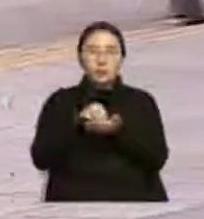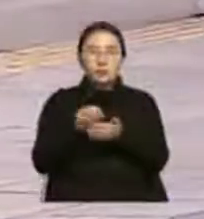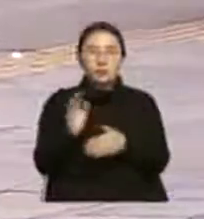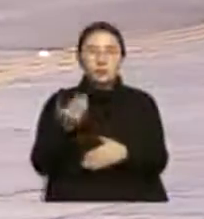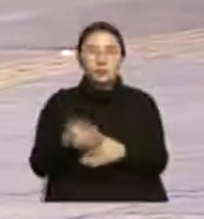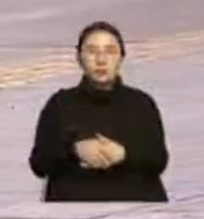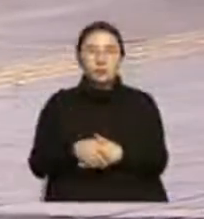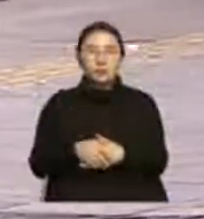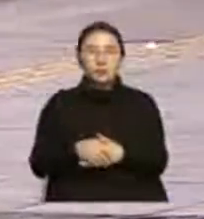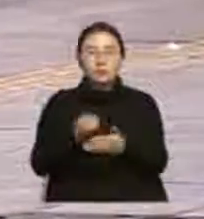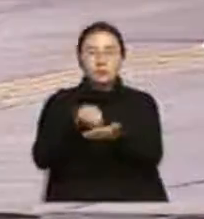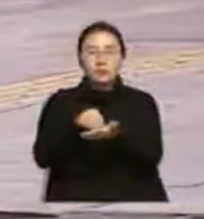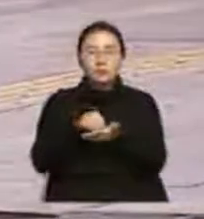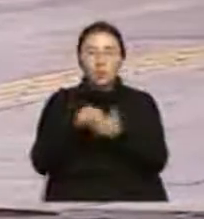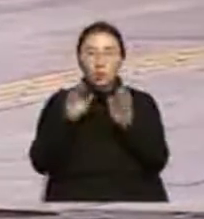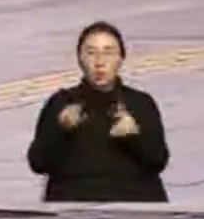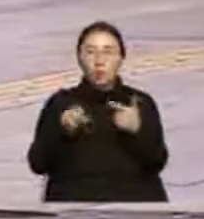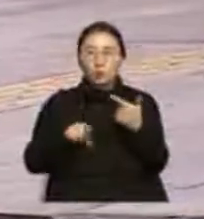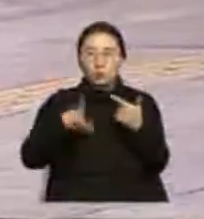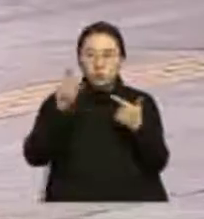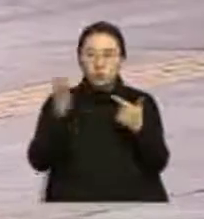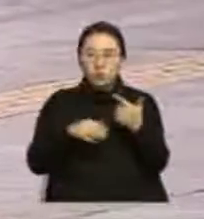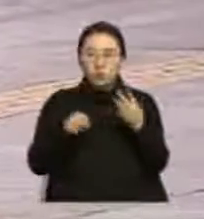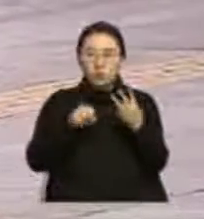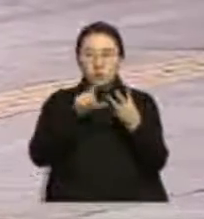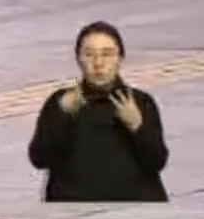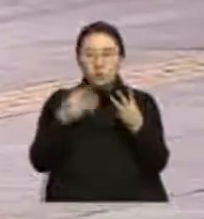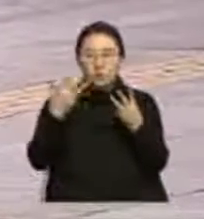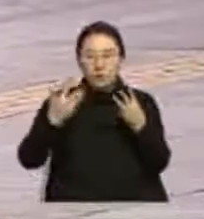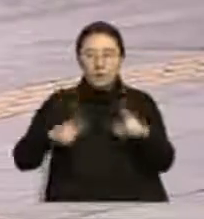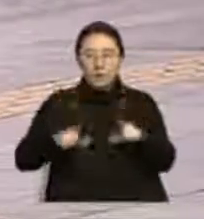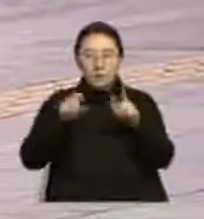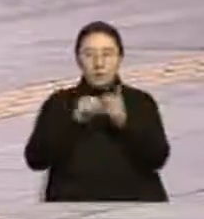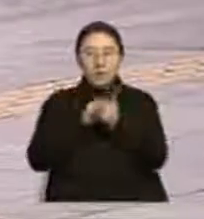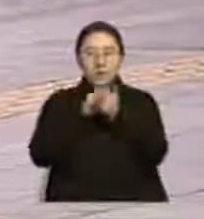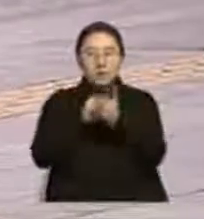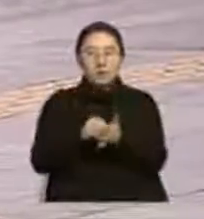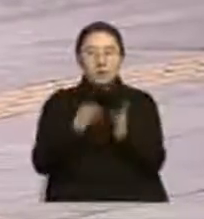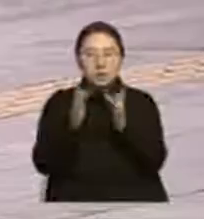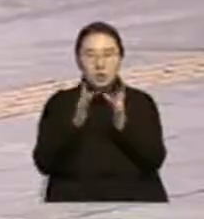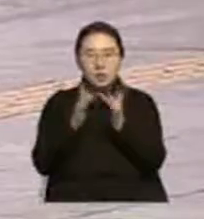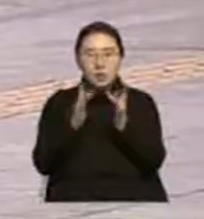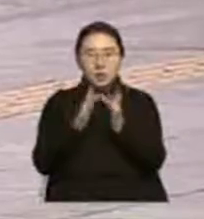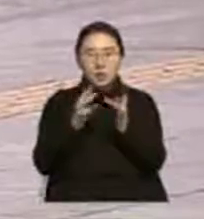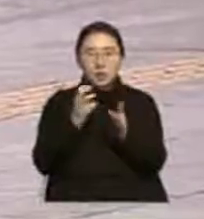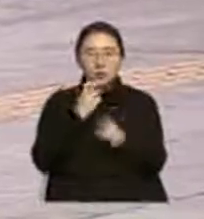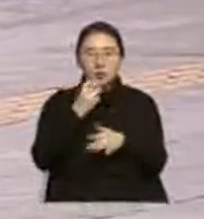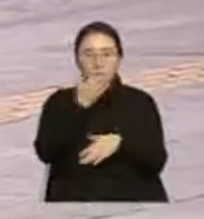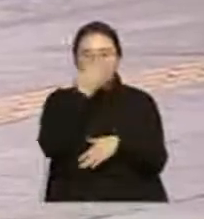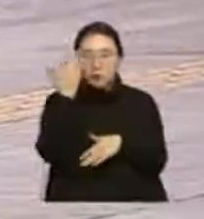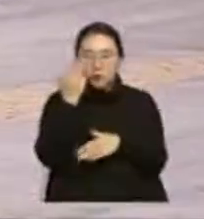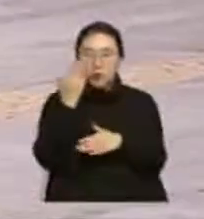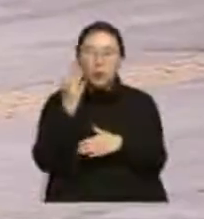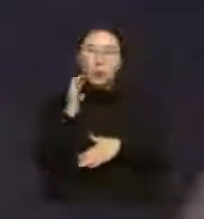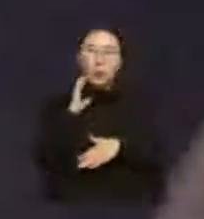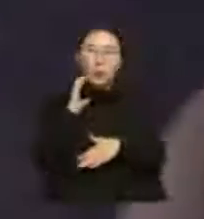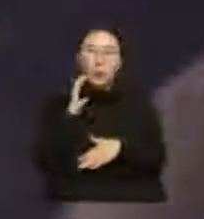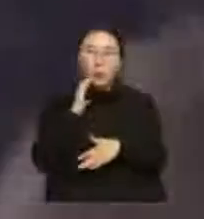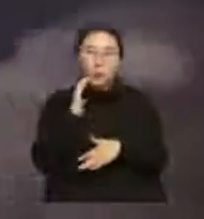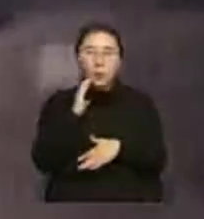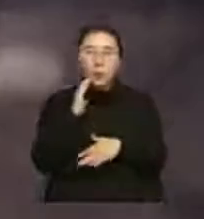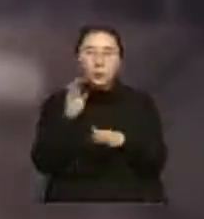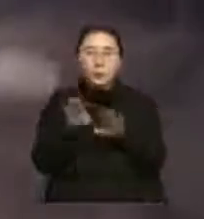밝혔습니다. 접수는 오는 6일부터 3월 8일까지며 신청은 온라인 서울 청년 포털 사이트에서